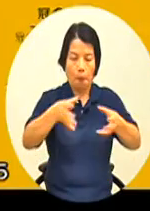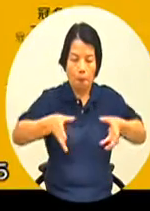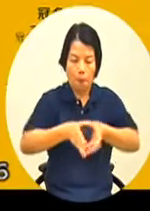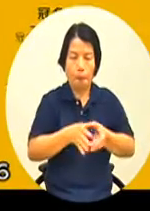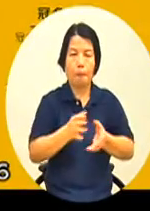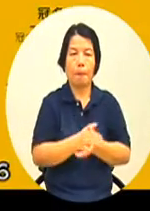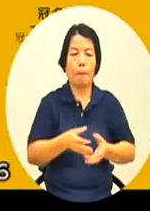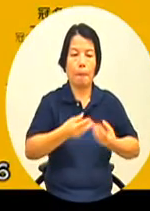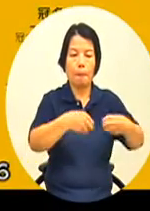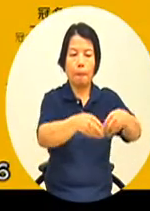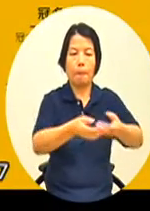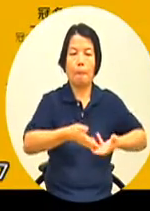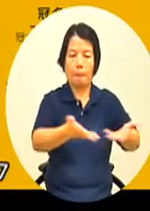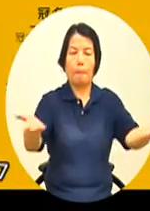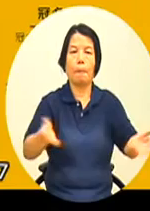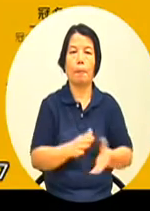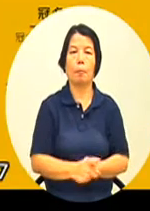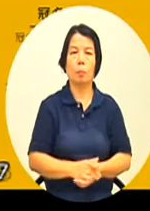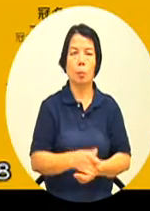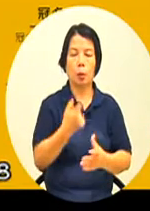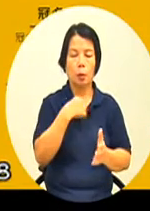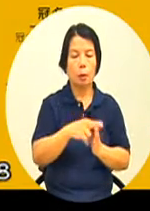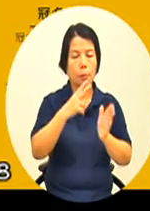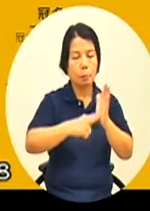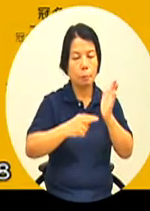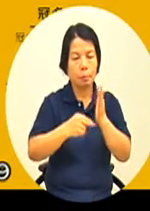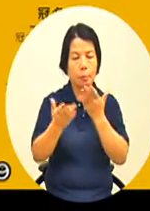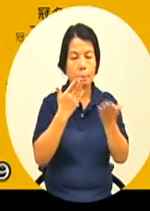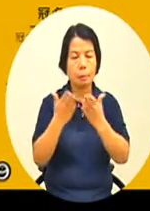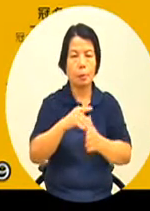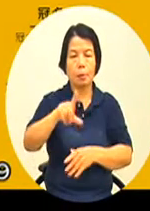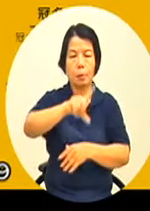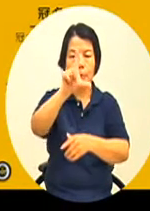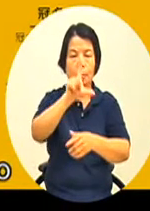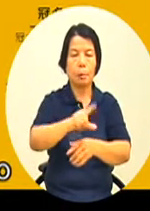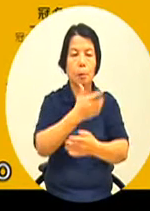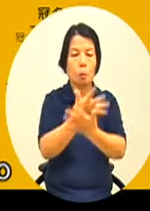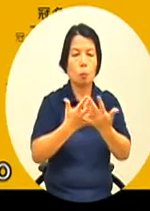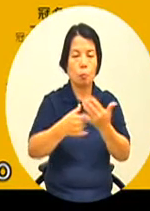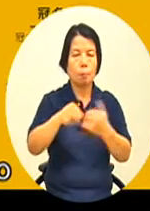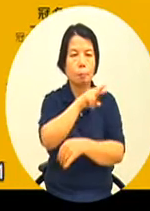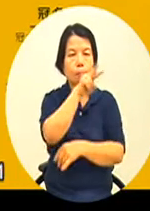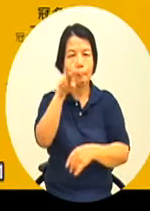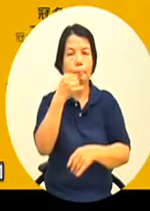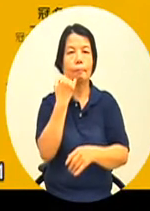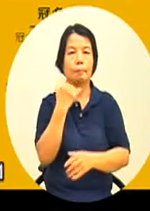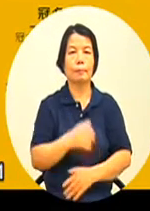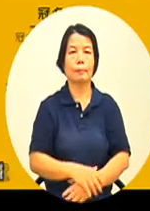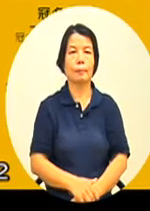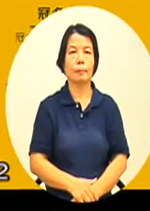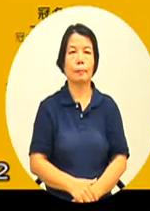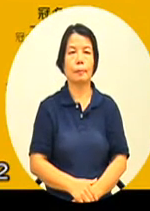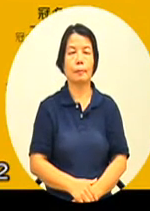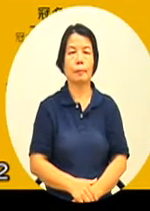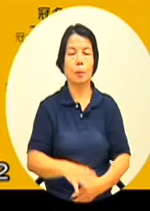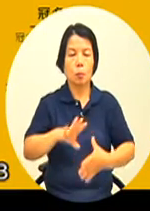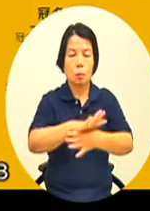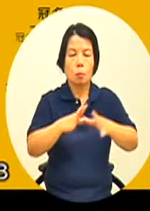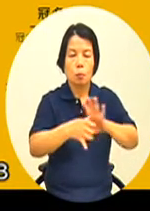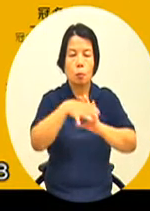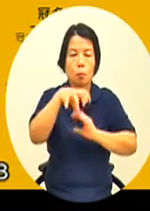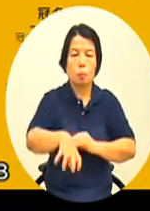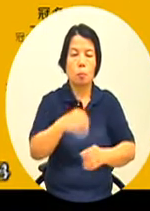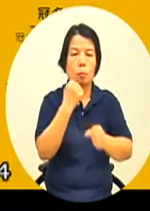有，就是说清楚、讲明白，你们上网去看，做了一个懒人包。我看一看呢，觉得这个文化局这个懒人包